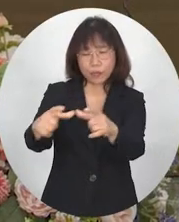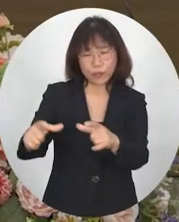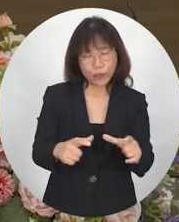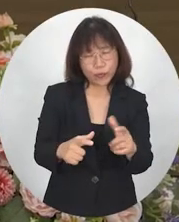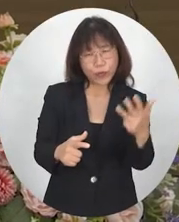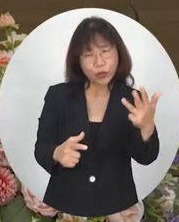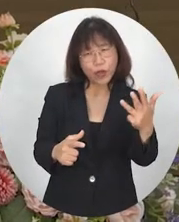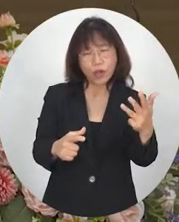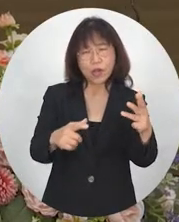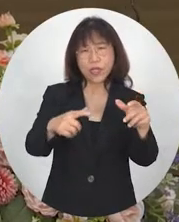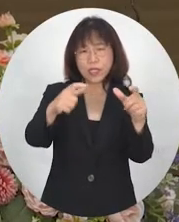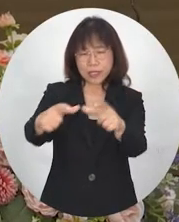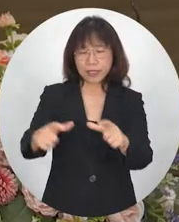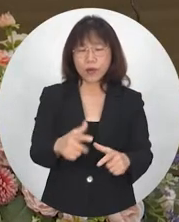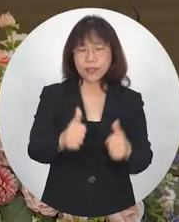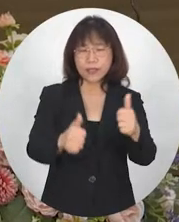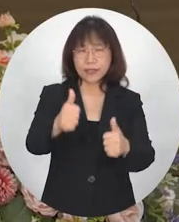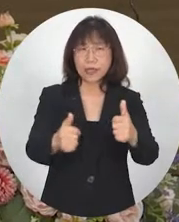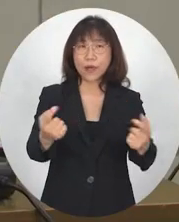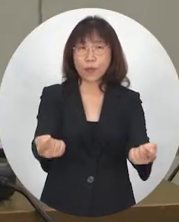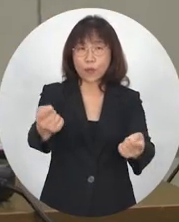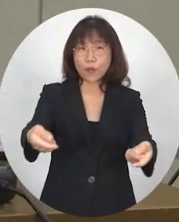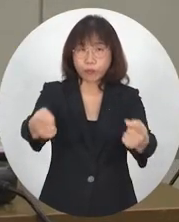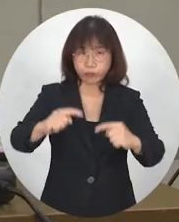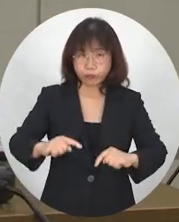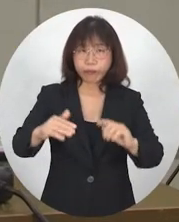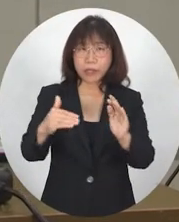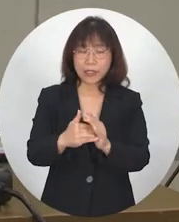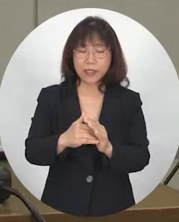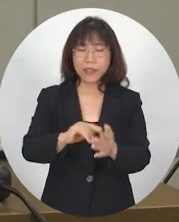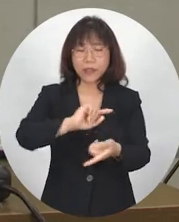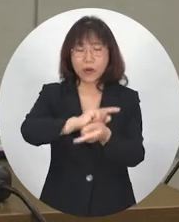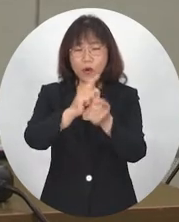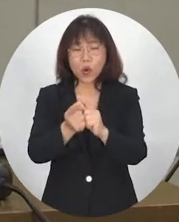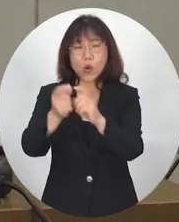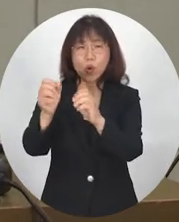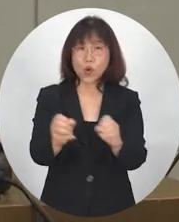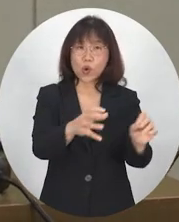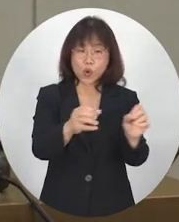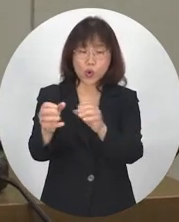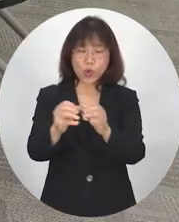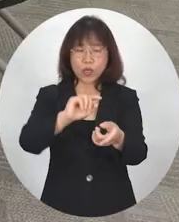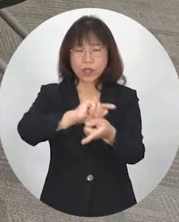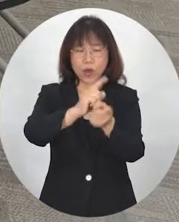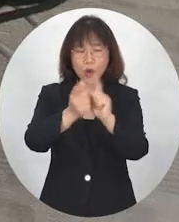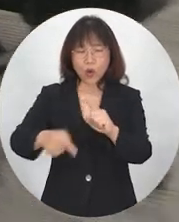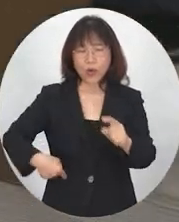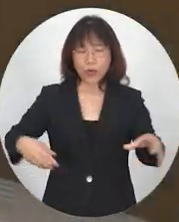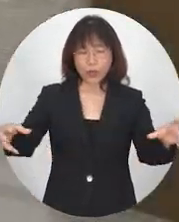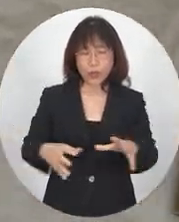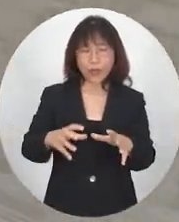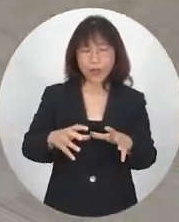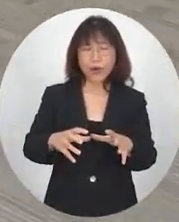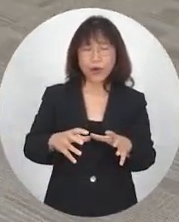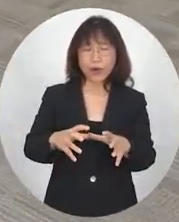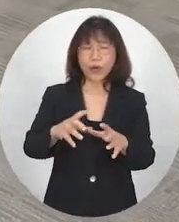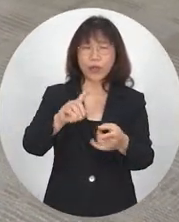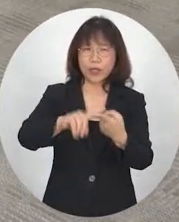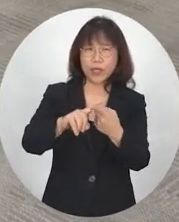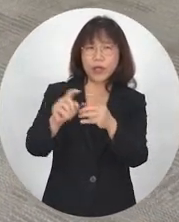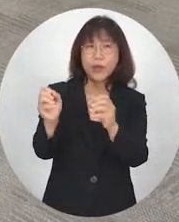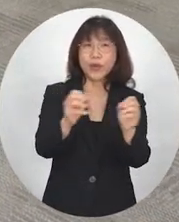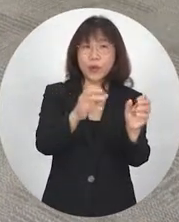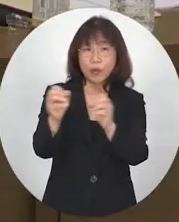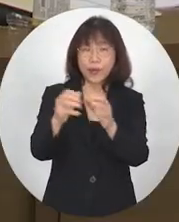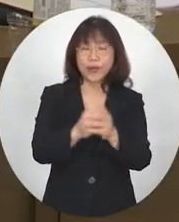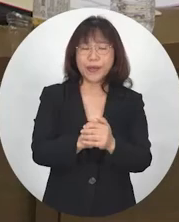기관장이 한자리에 모였습니다 본격적인 회의에서는 각 기관별 현안 사항에 대해 도의하고 상호 협력 방안을